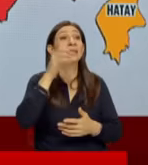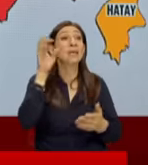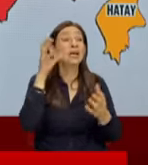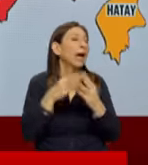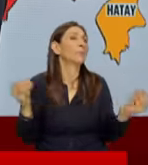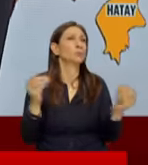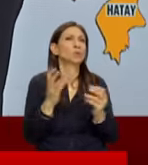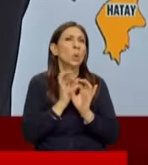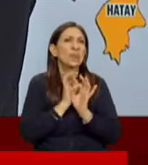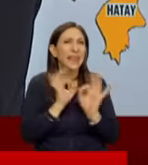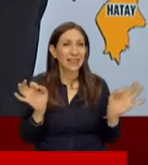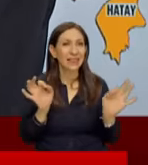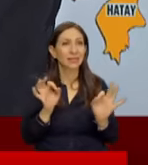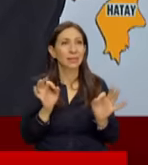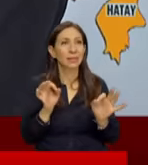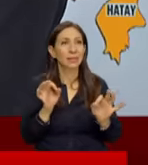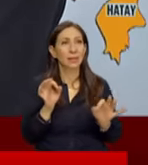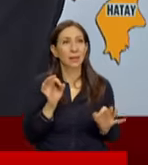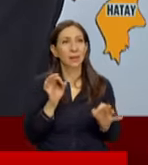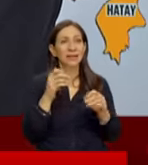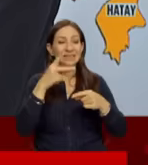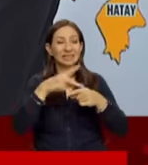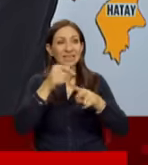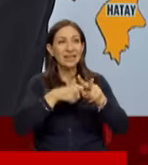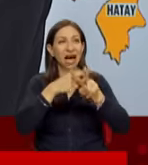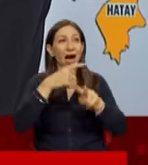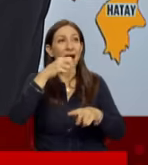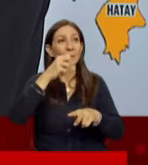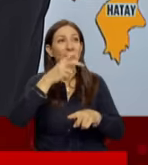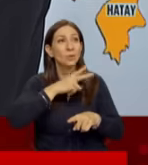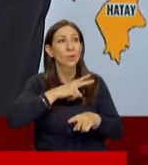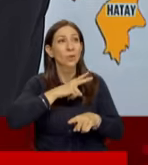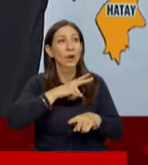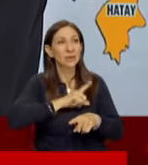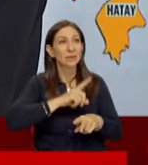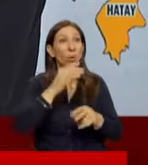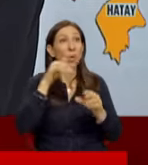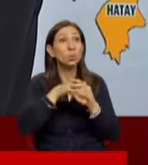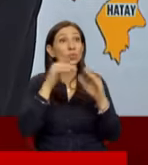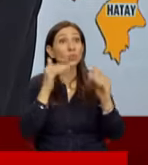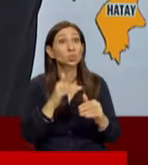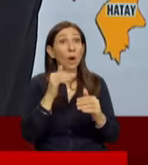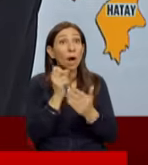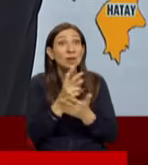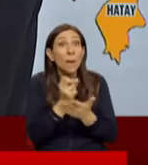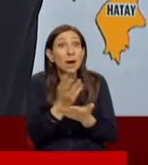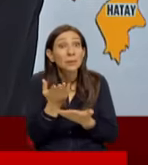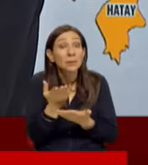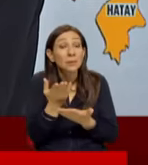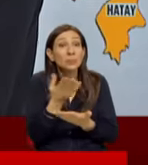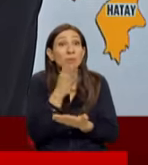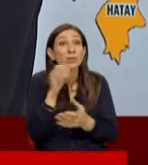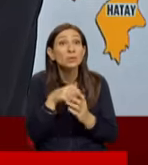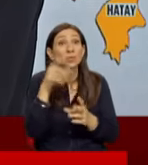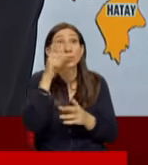Çok açık. Yani şeyin de Ziya Polat'ın AKP adayının oyu çok düşük. Adıyaman gibi bir il için, yani bilmeyen için